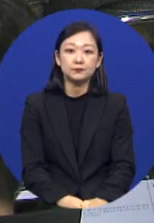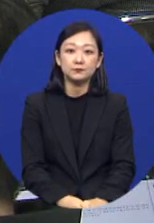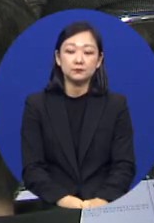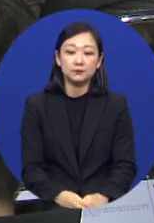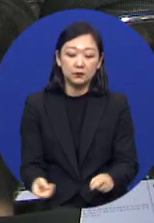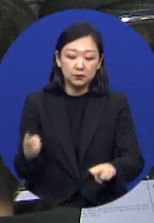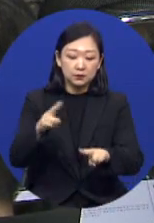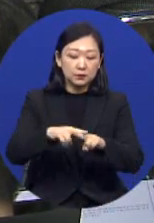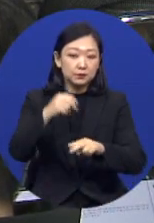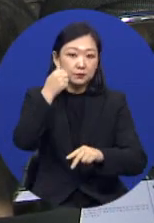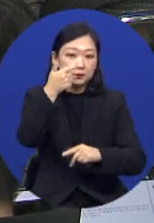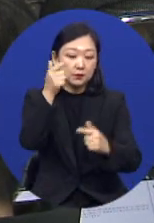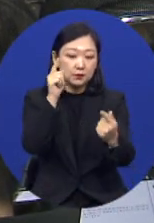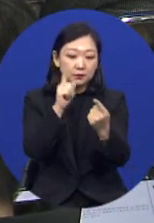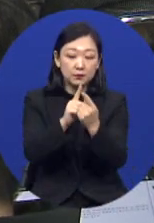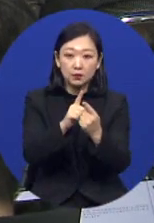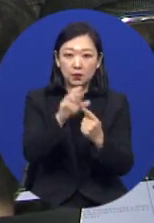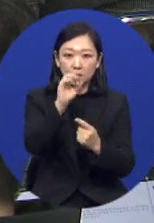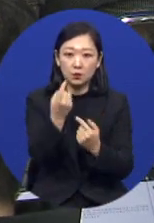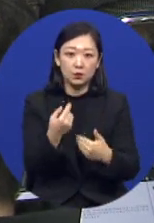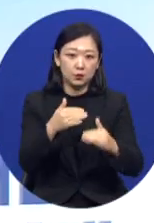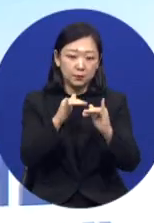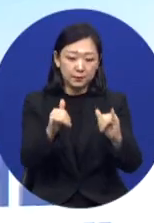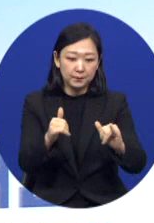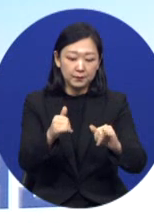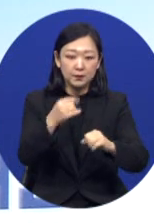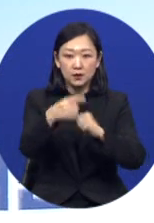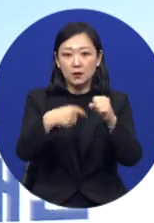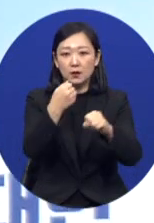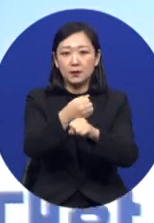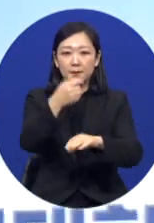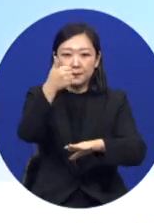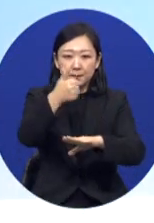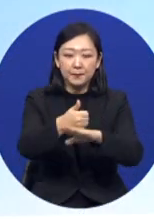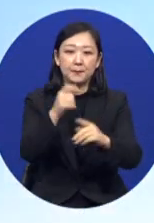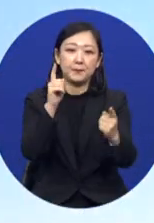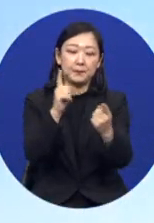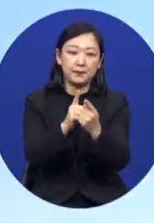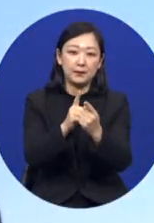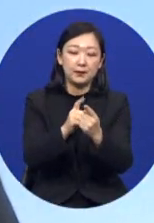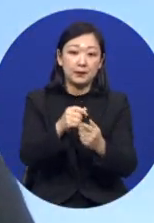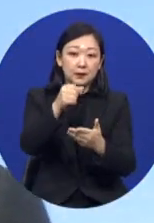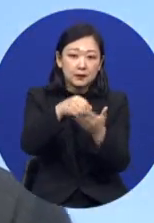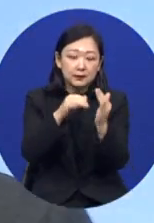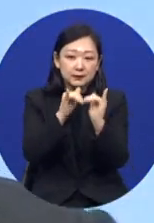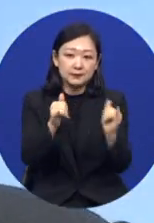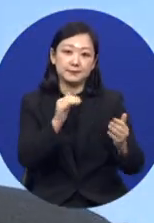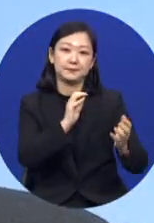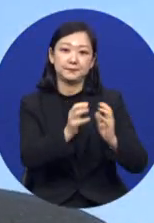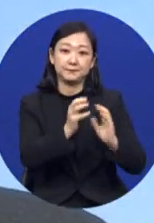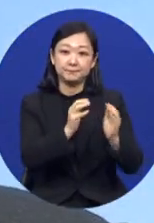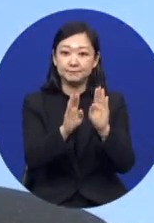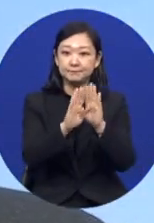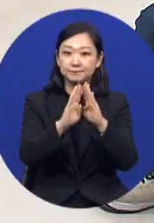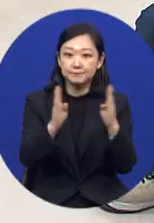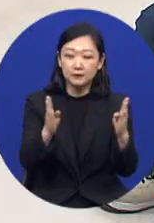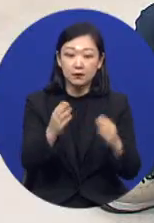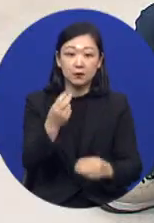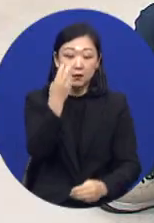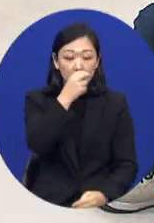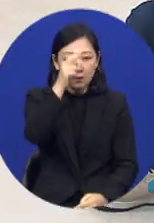취임 6개월을 맞은 오영훈 지사가 연말을 맞아 송년 기자 간담회를 열었습니다. 오 지사는